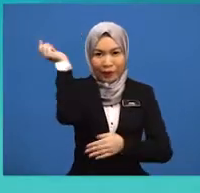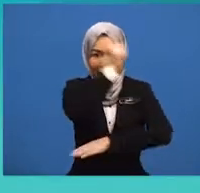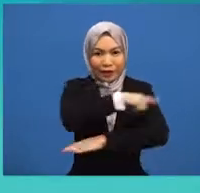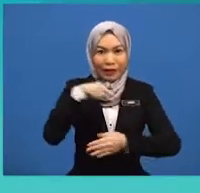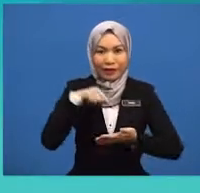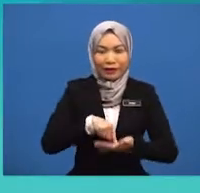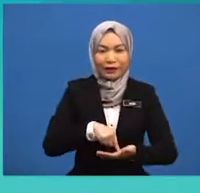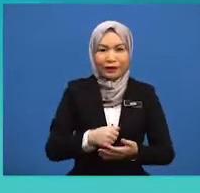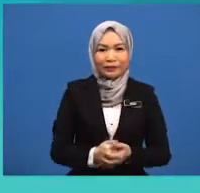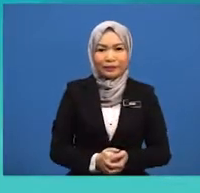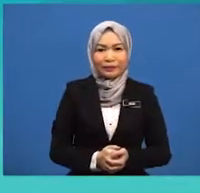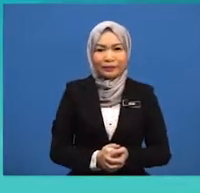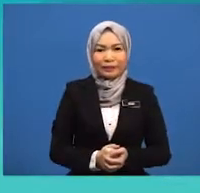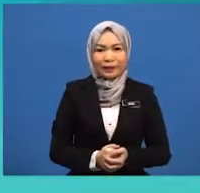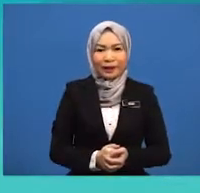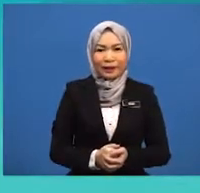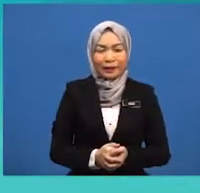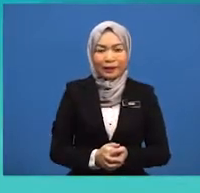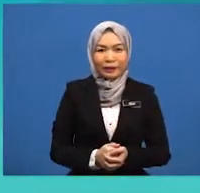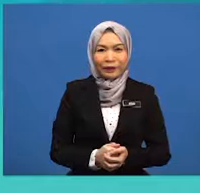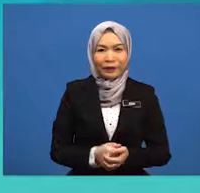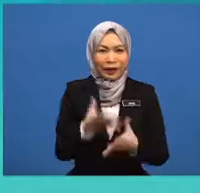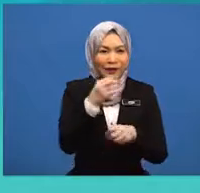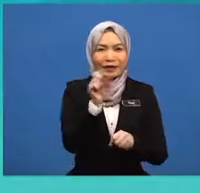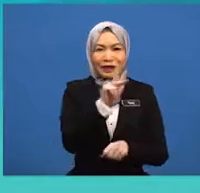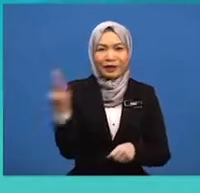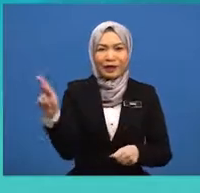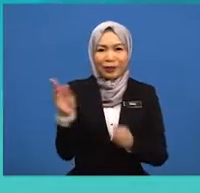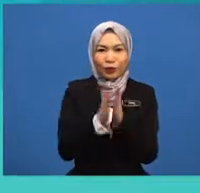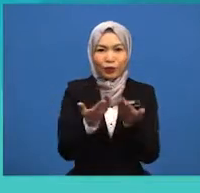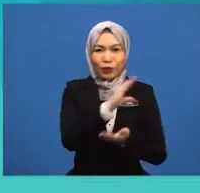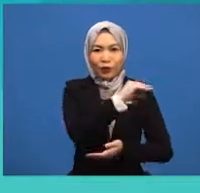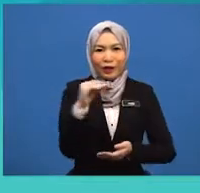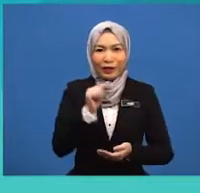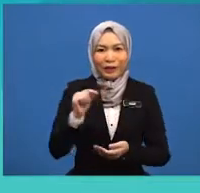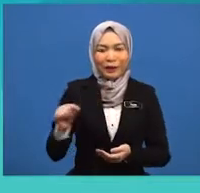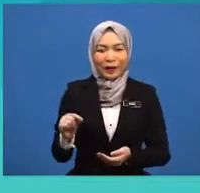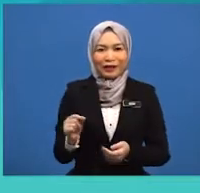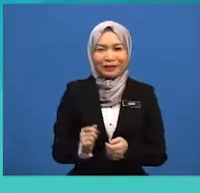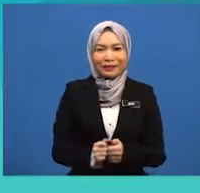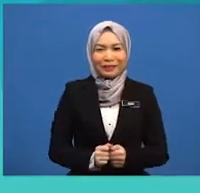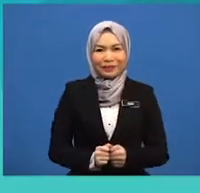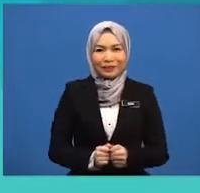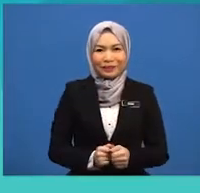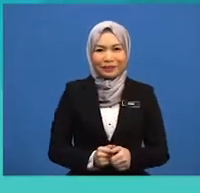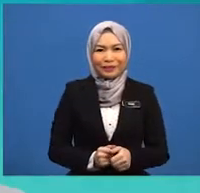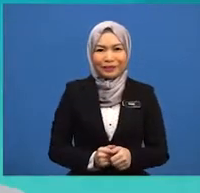ini. Sila pastikan buku dan pen telah ada bersama dengan murid-murid ya.